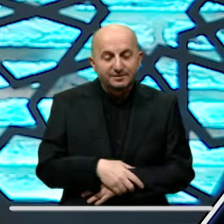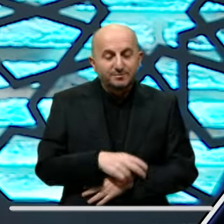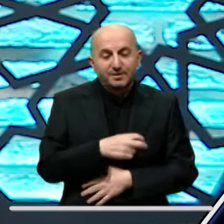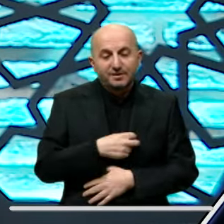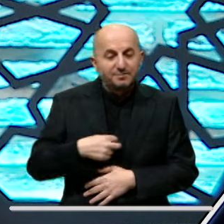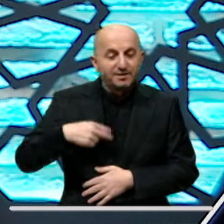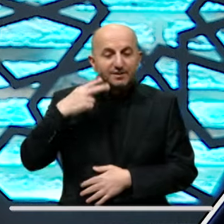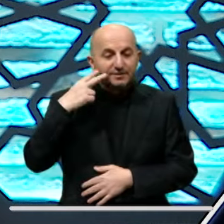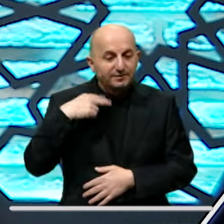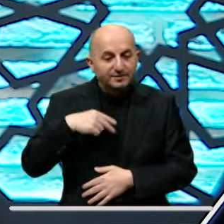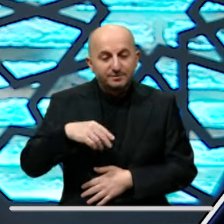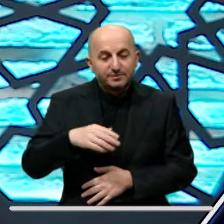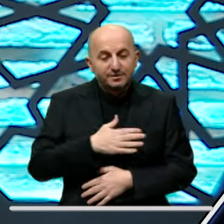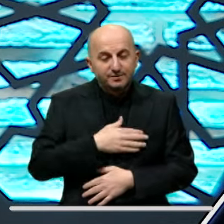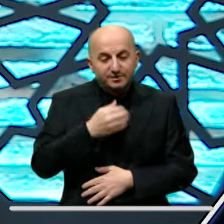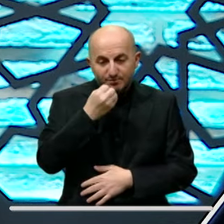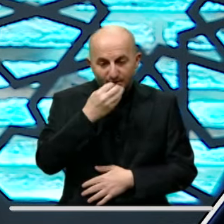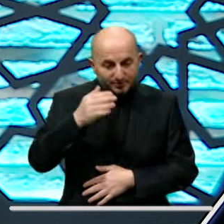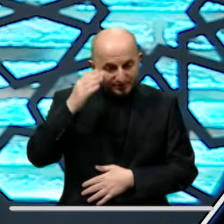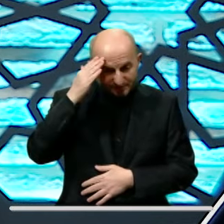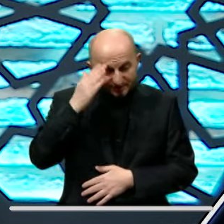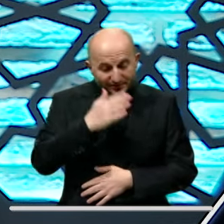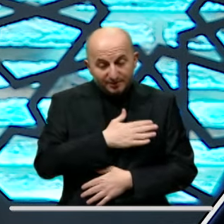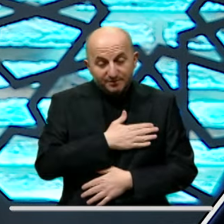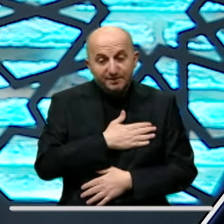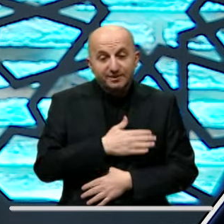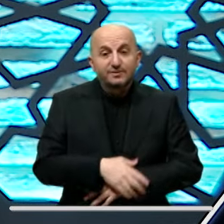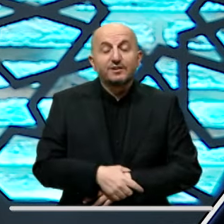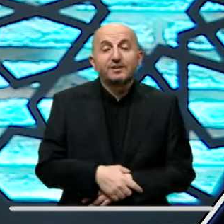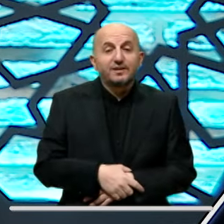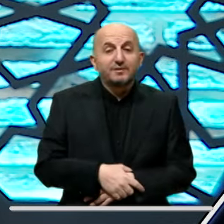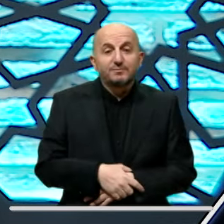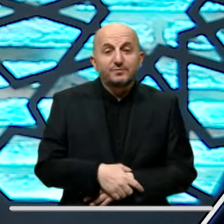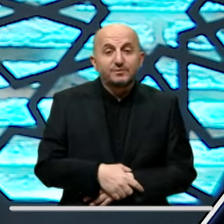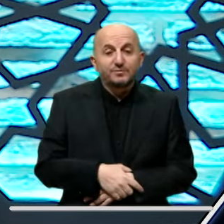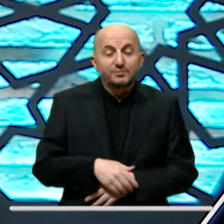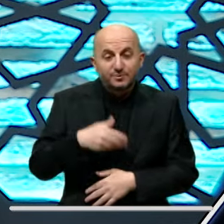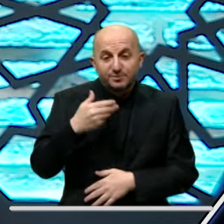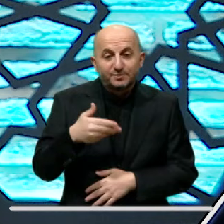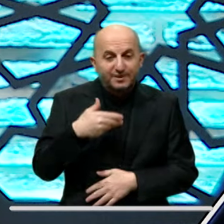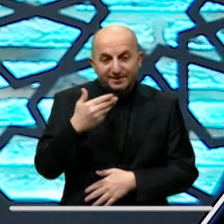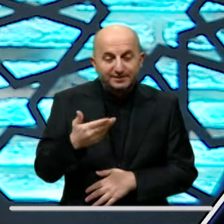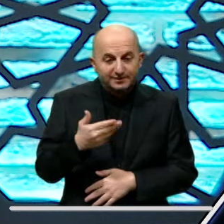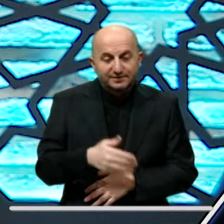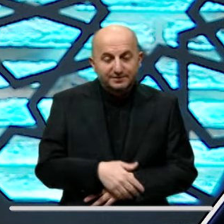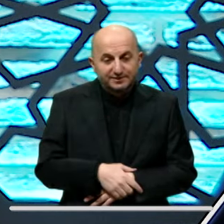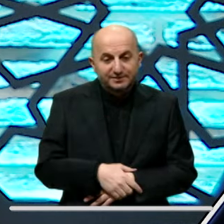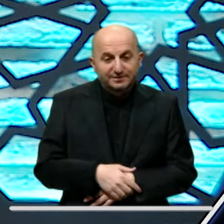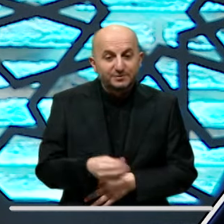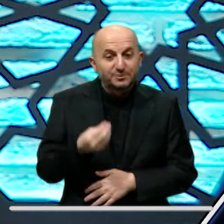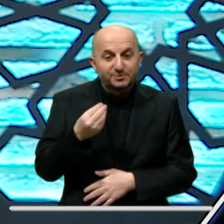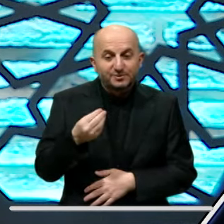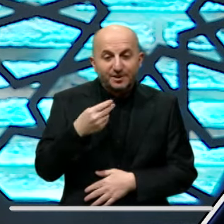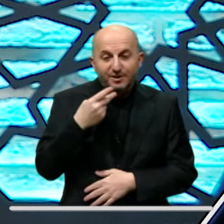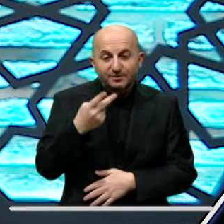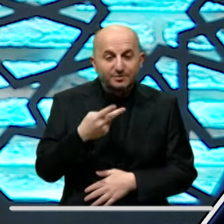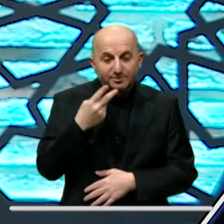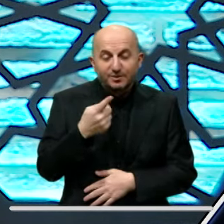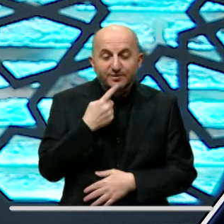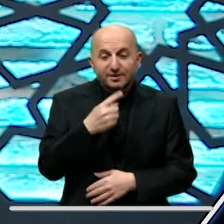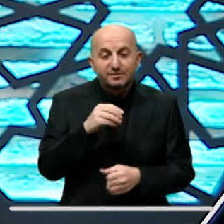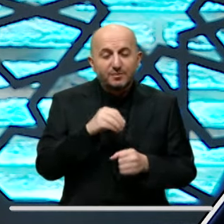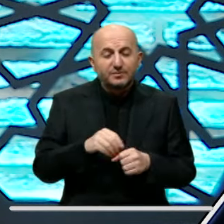Peygamber Efendimiz Hazreti Muhammed Mustafa sallallahu aleyhi ve sellem buyurdular ki güzel konuşuyor dedirtmek